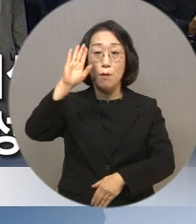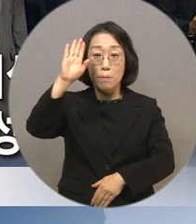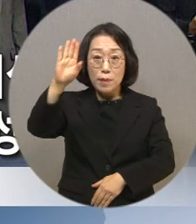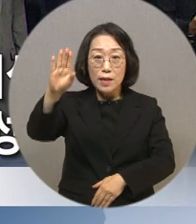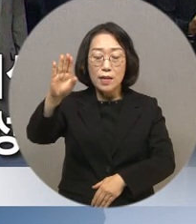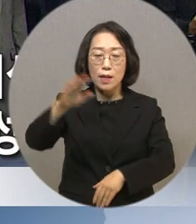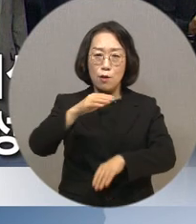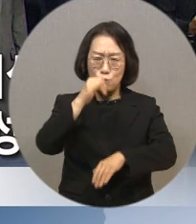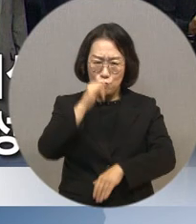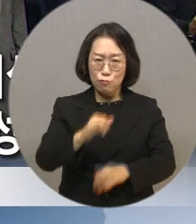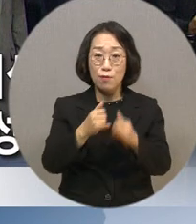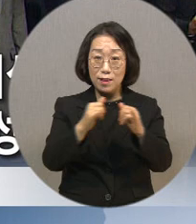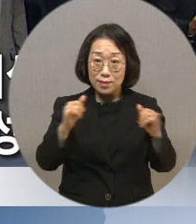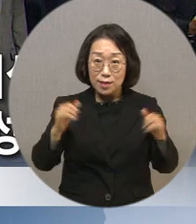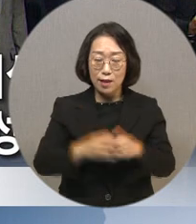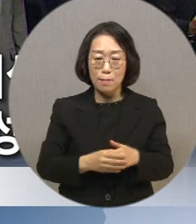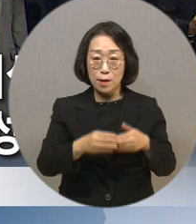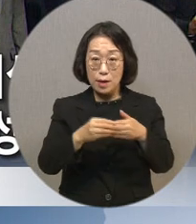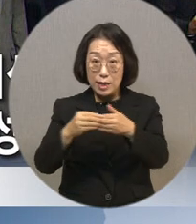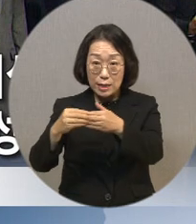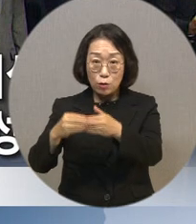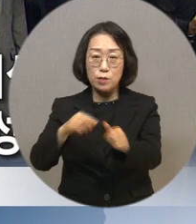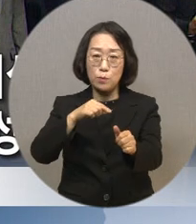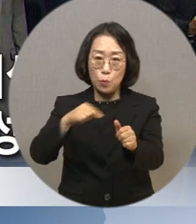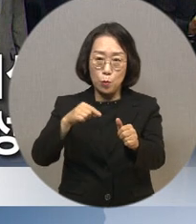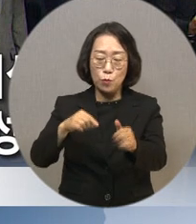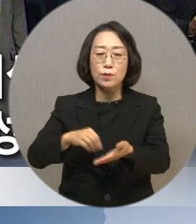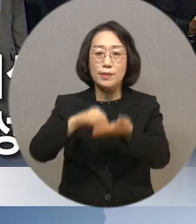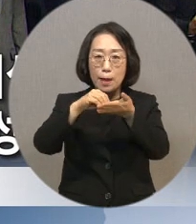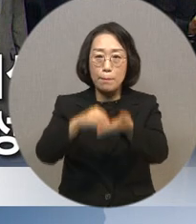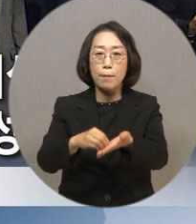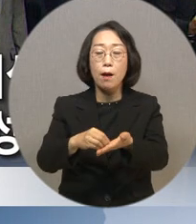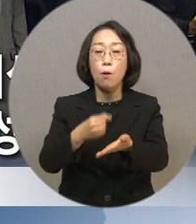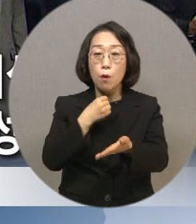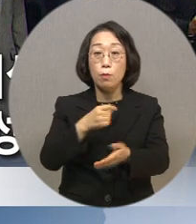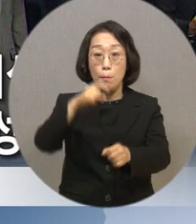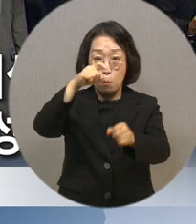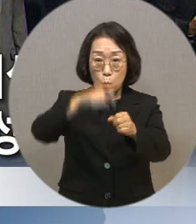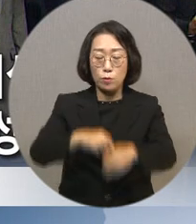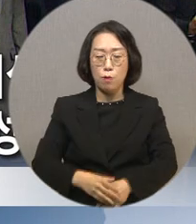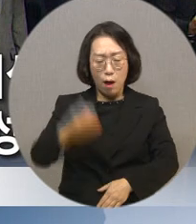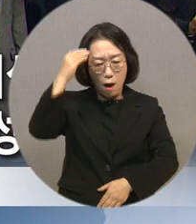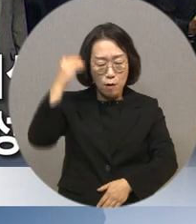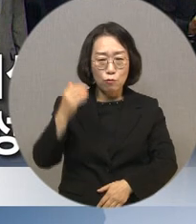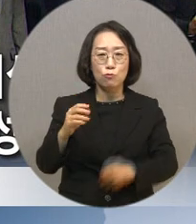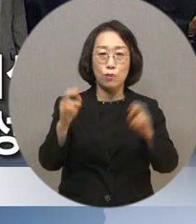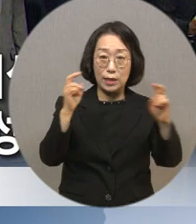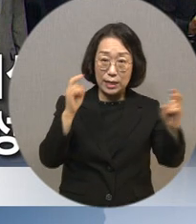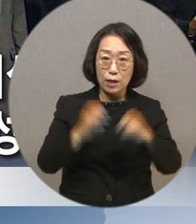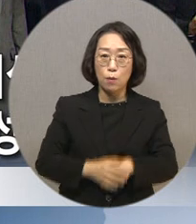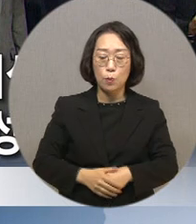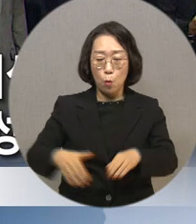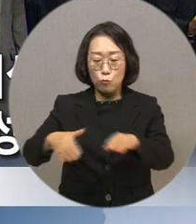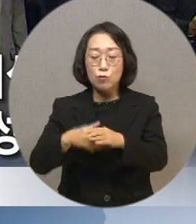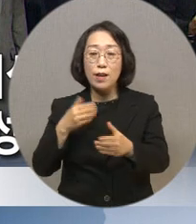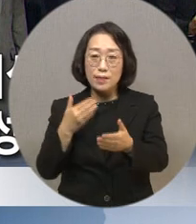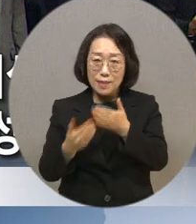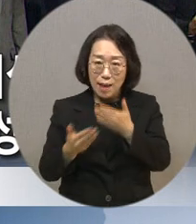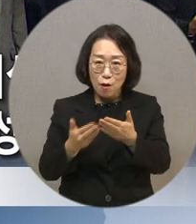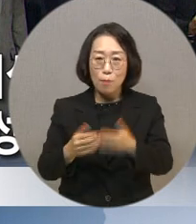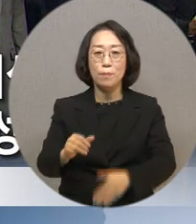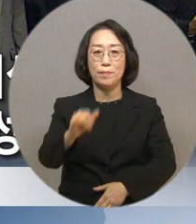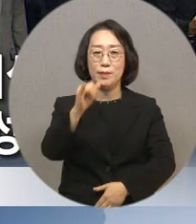강화하기 위한 리더십 프로그램에 참가하기 위해서인데요 한국의 글로벌 기업 견학과 문화 체험 등의